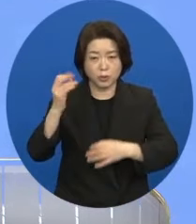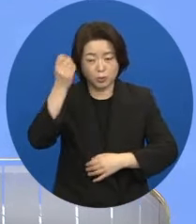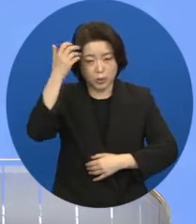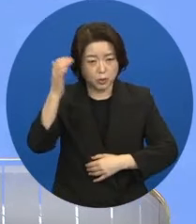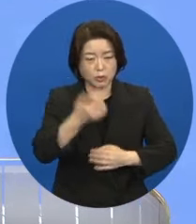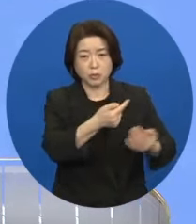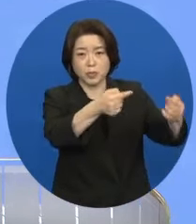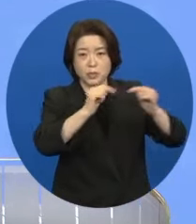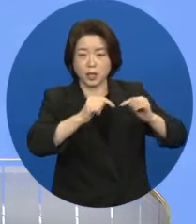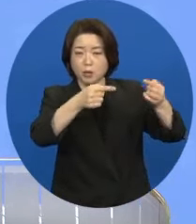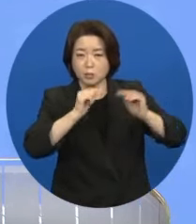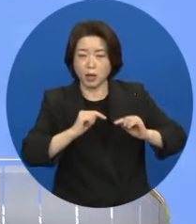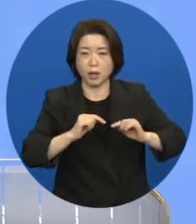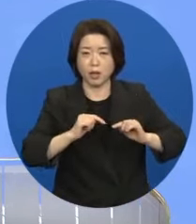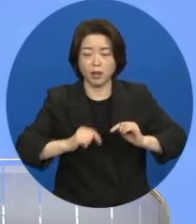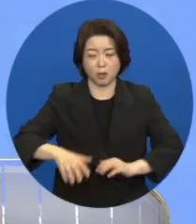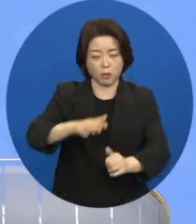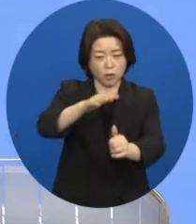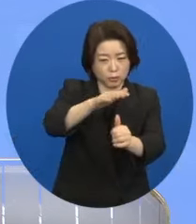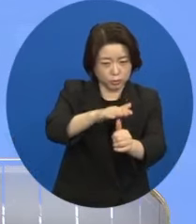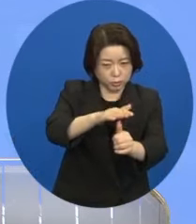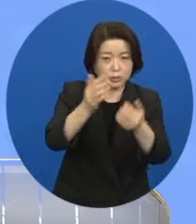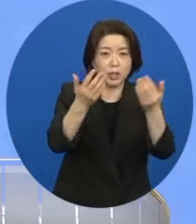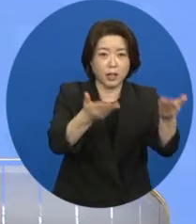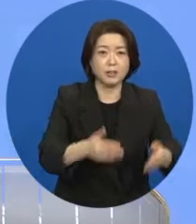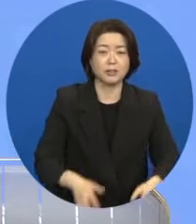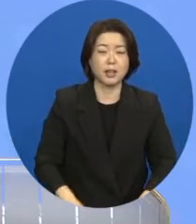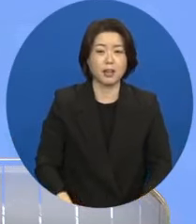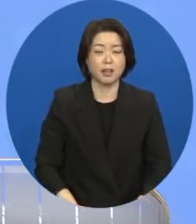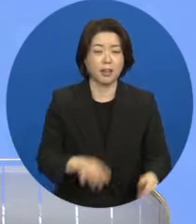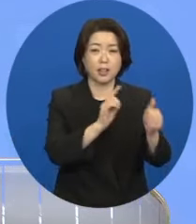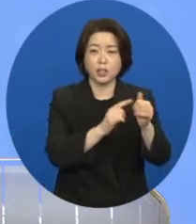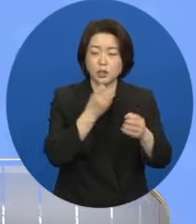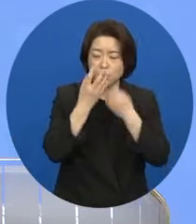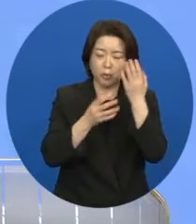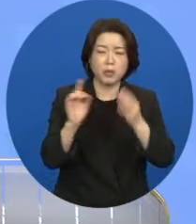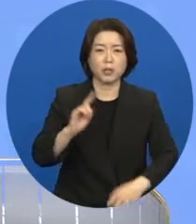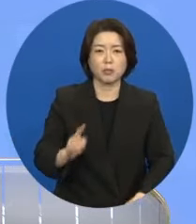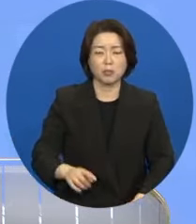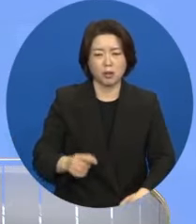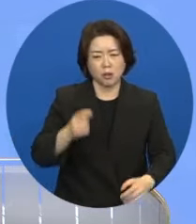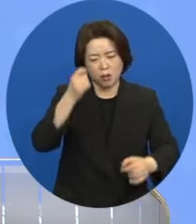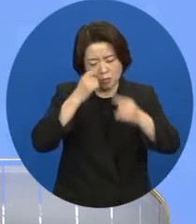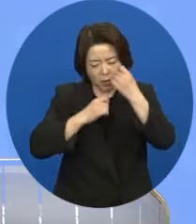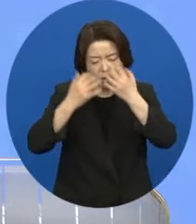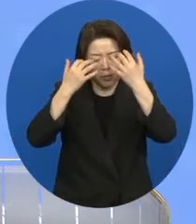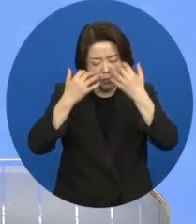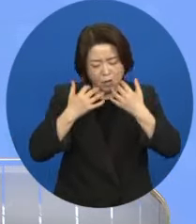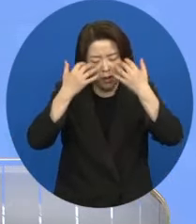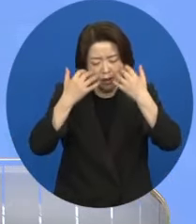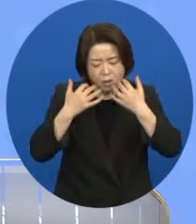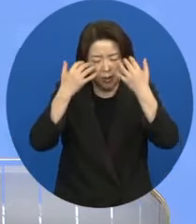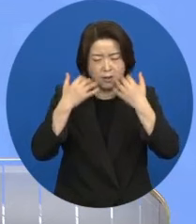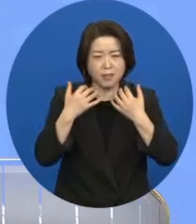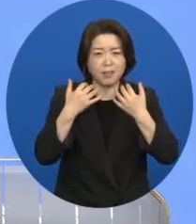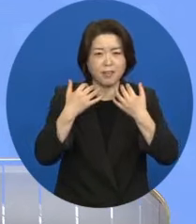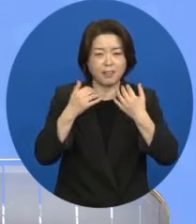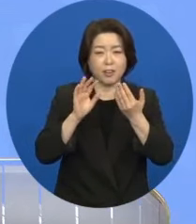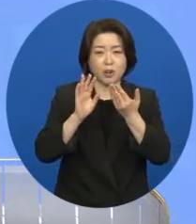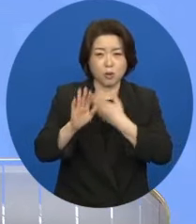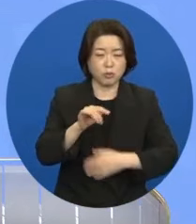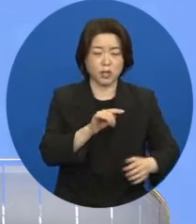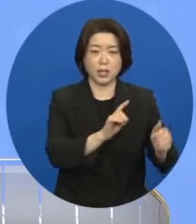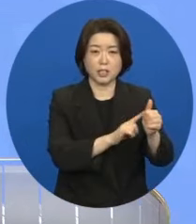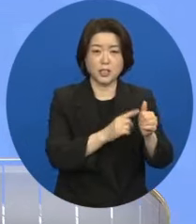받으셨어요 기도해 드리는데 이분이 고백이 처 너무 막 우시는 거야 눈물을 흘리면서데 나중에 그분의